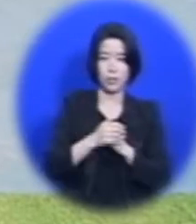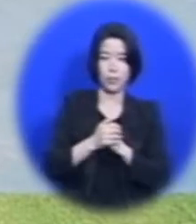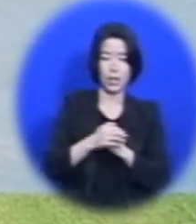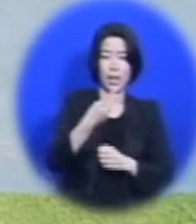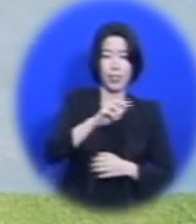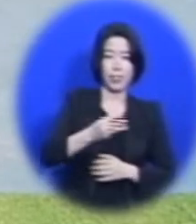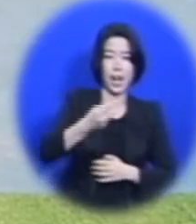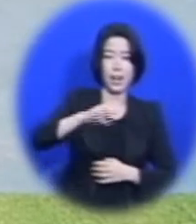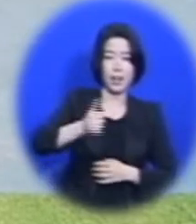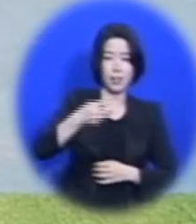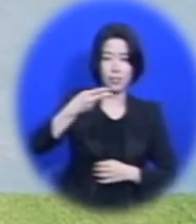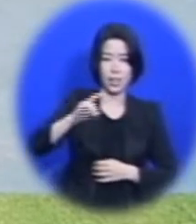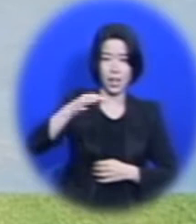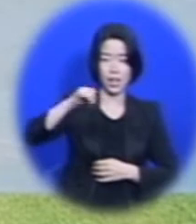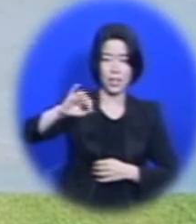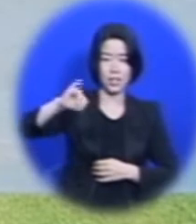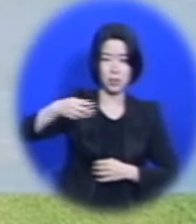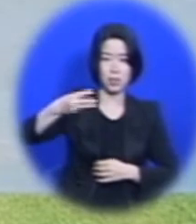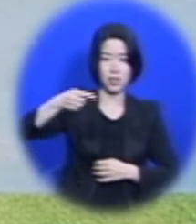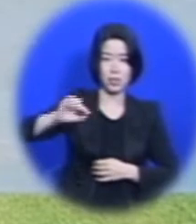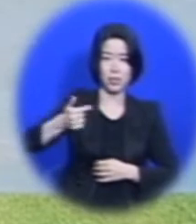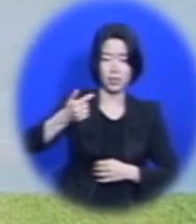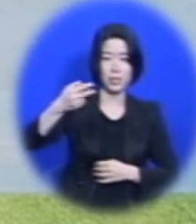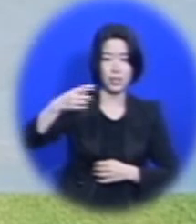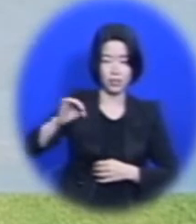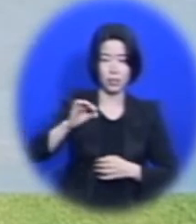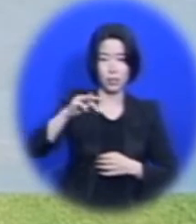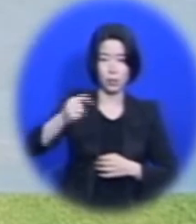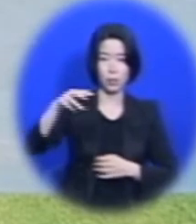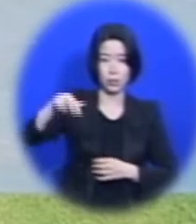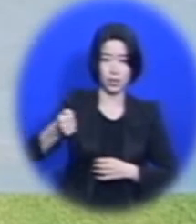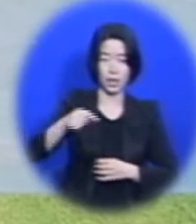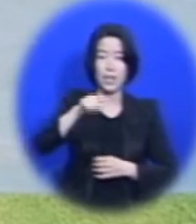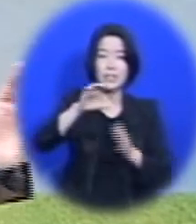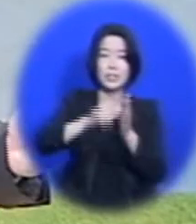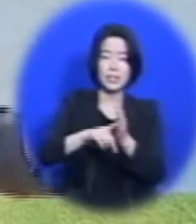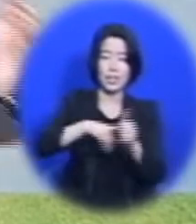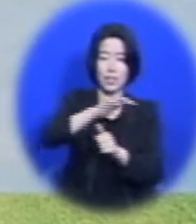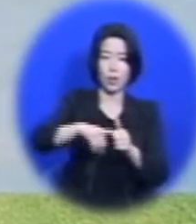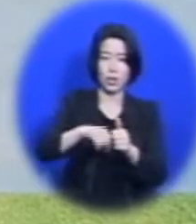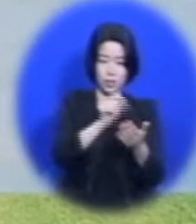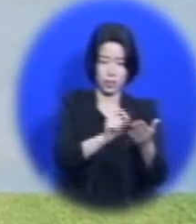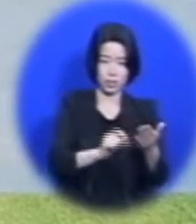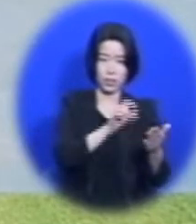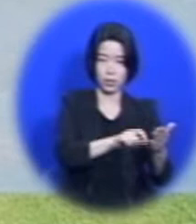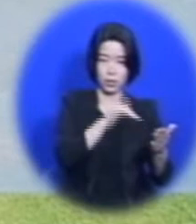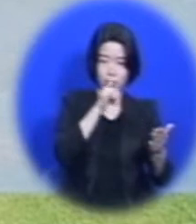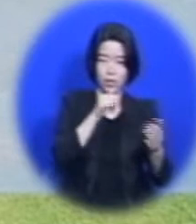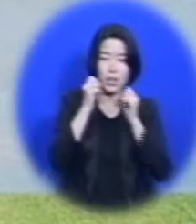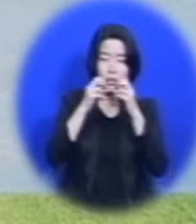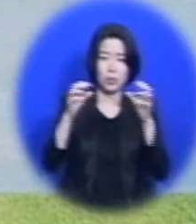달런 데이블러 로즈 선교사님이라는 분이 그때 당시 상황을 기록으로 남겨놓았습니다. 선교사님들이 모였어요. 어떻게 해야